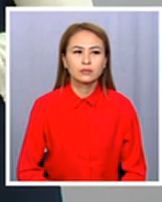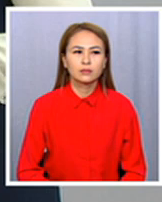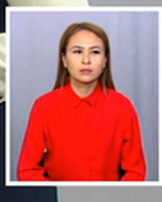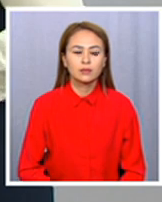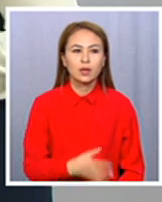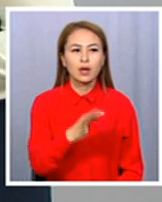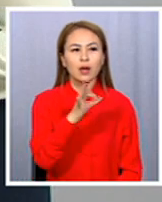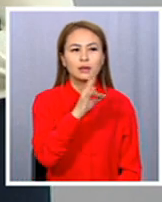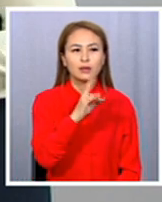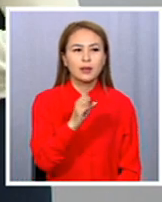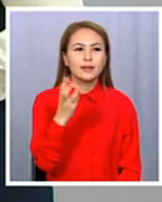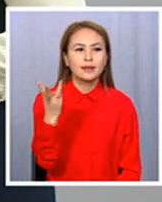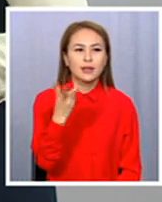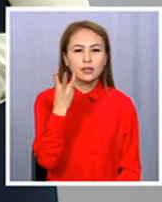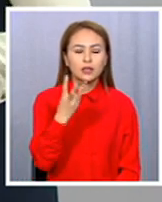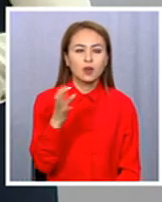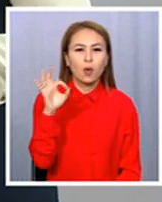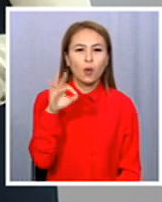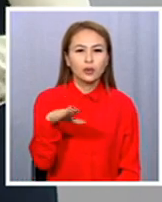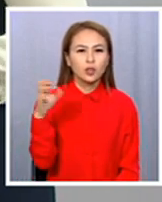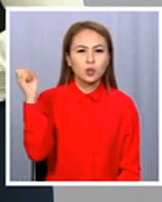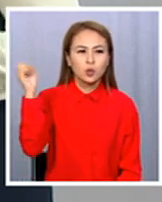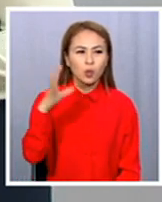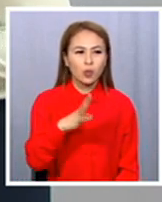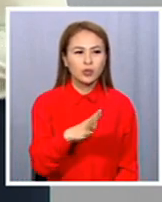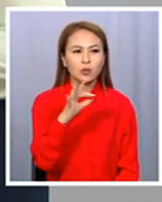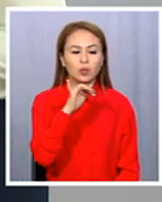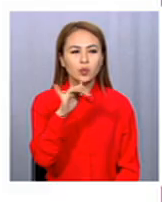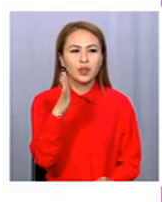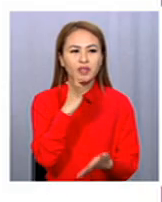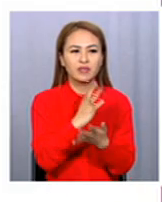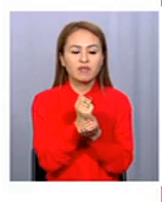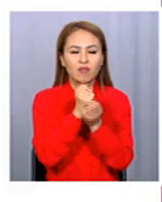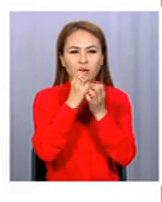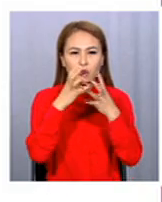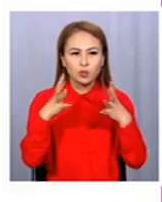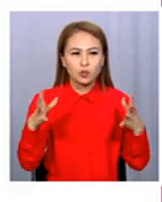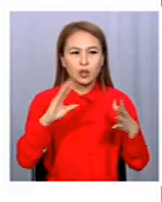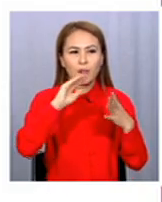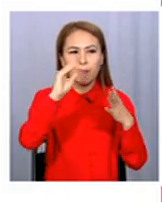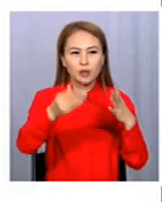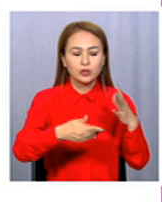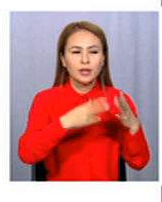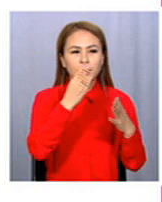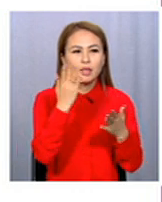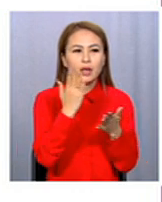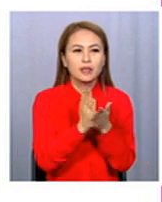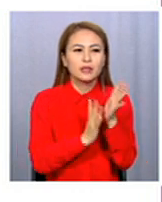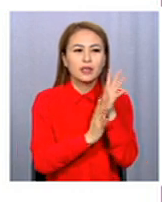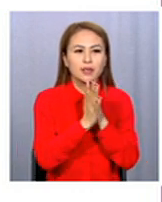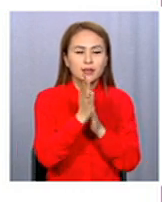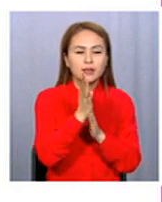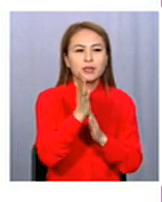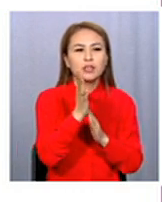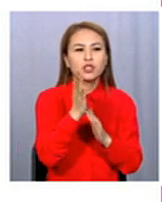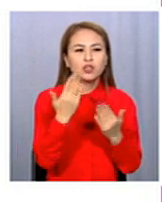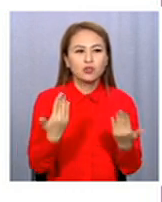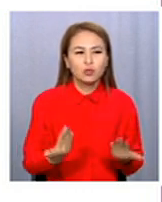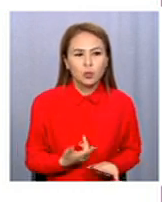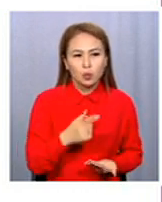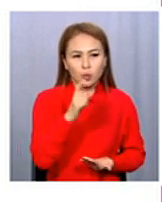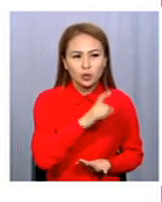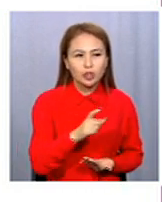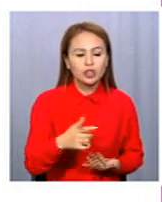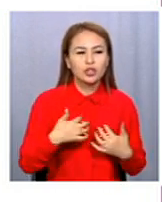Она третья от Солнца. У нее есть воздушная оболочка. На ней растут растения, живут люди